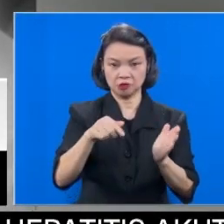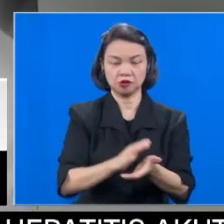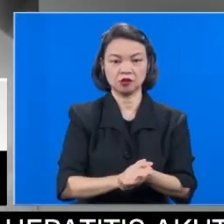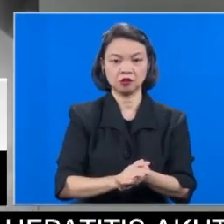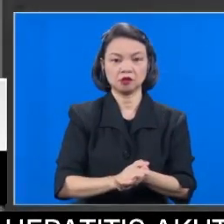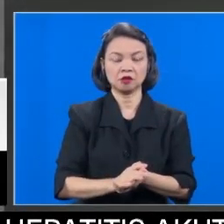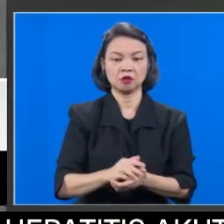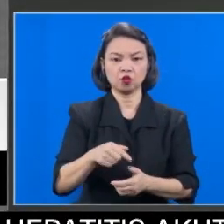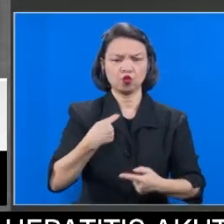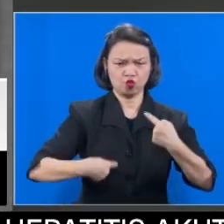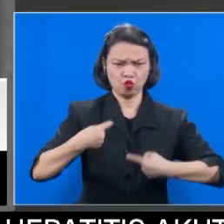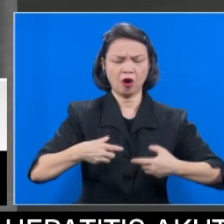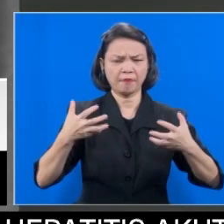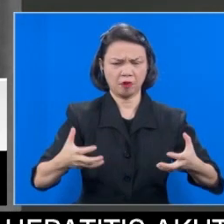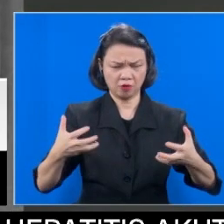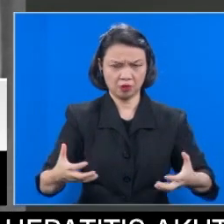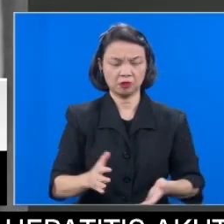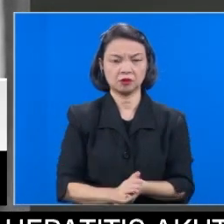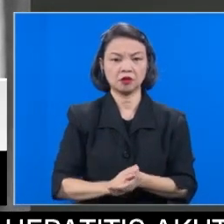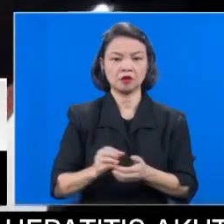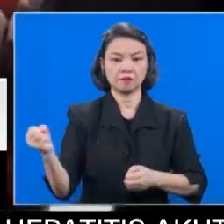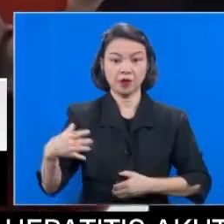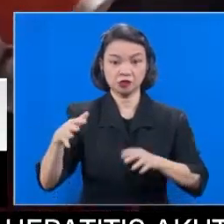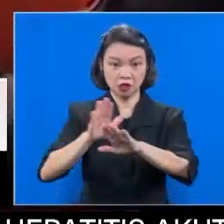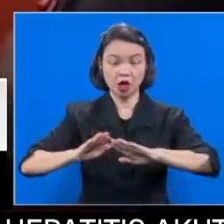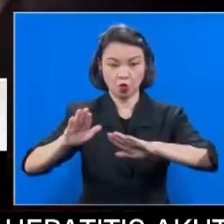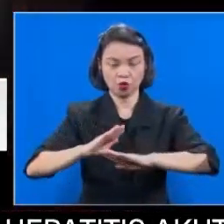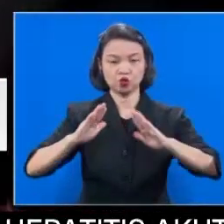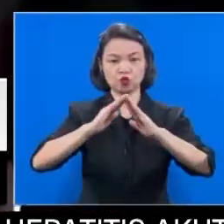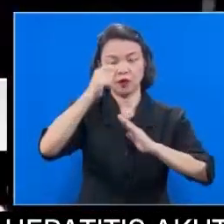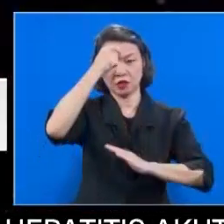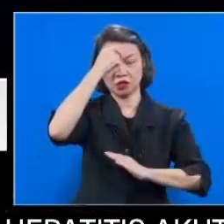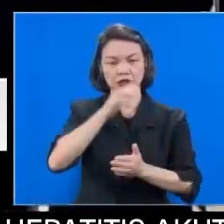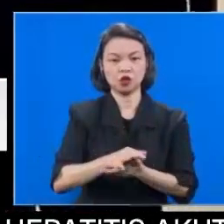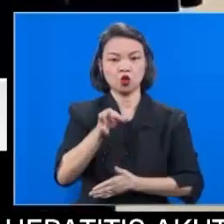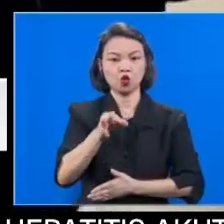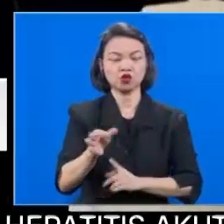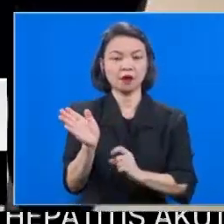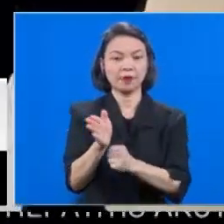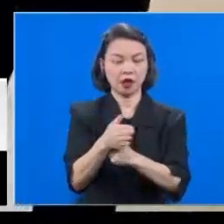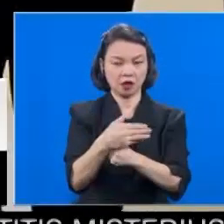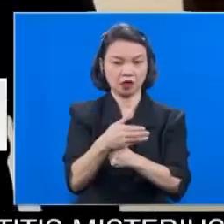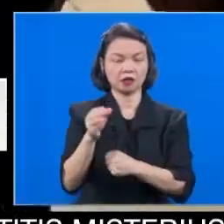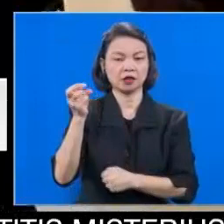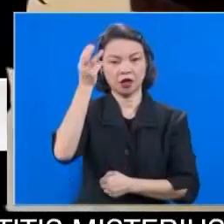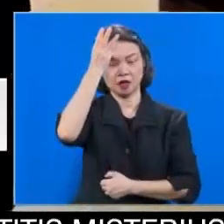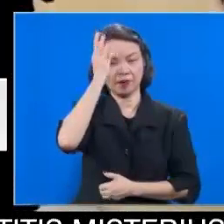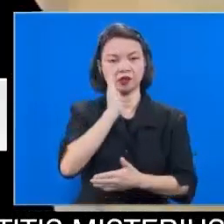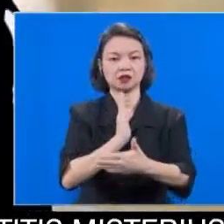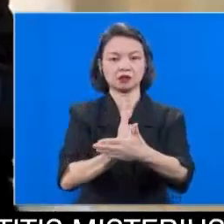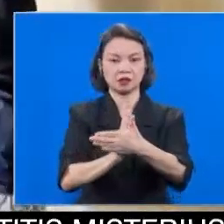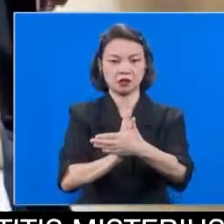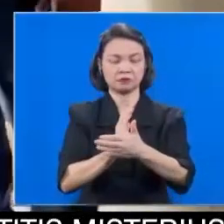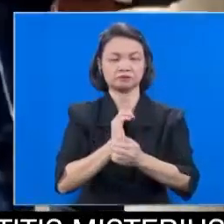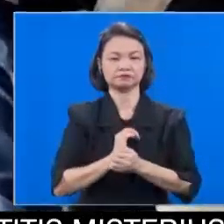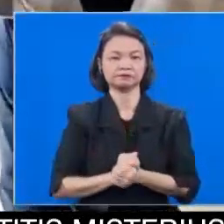terluka parah korban saat ini masih dirawat intensif di salah satu rumah sakit di Kota Palangkaraya tim liputan CNN